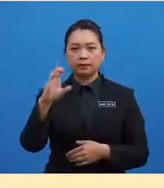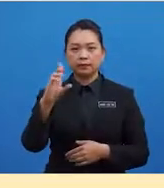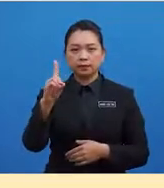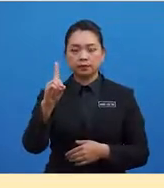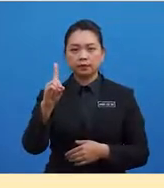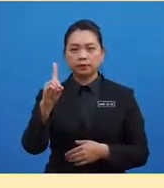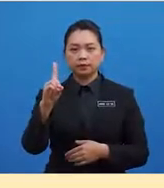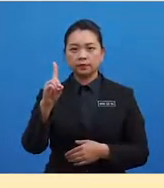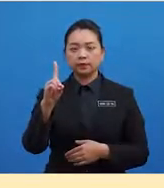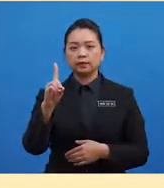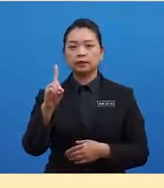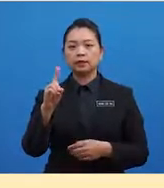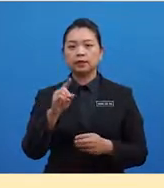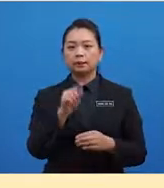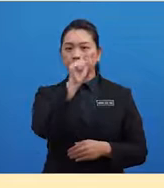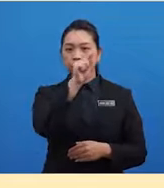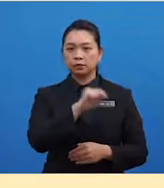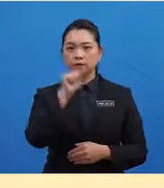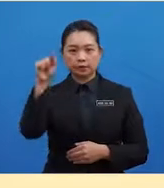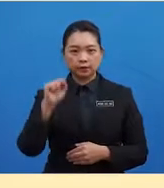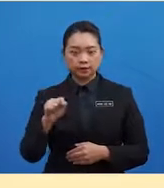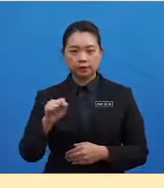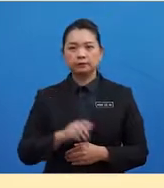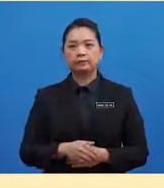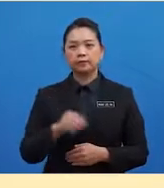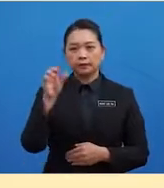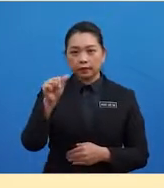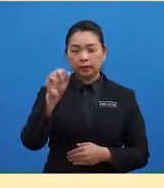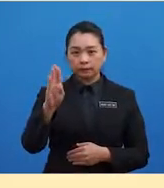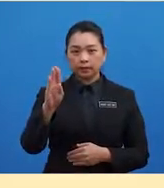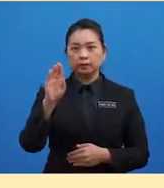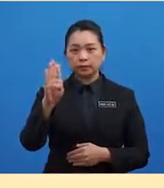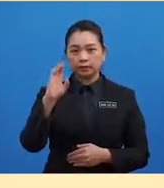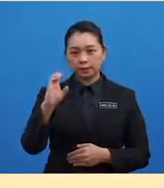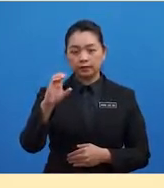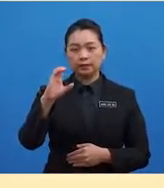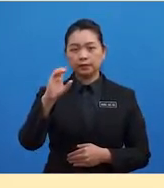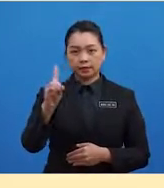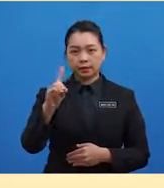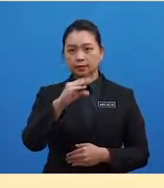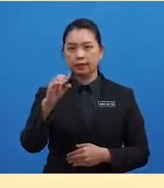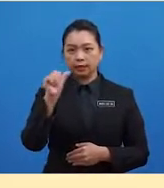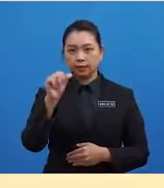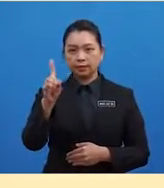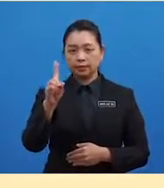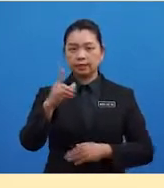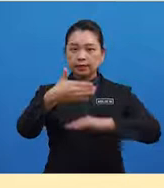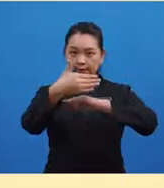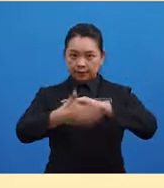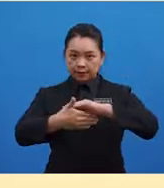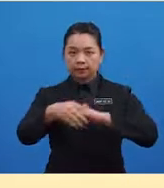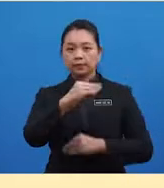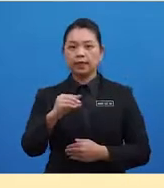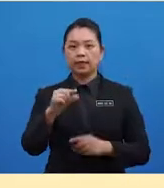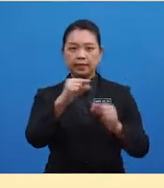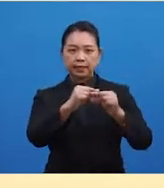ABCD ialah penjuru. Garis AB, BC, CD dan AD ialah sisi dan